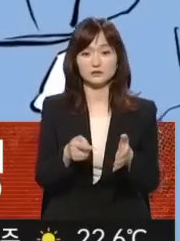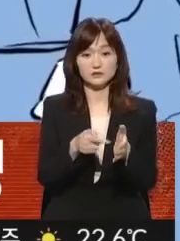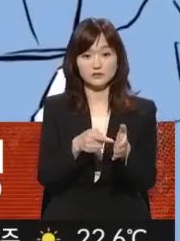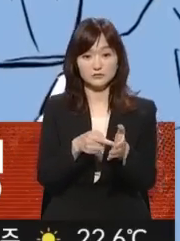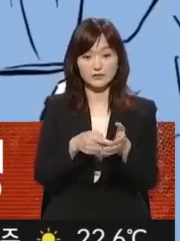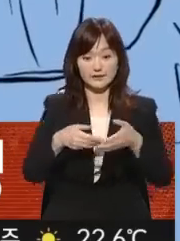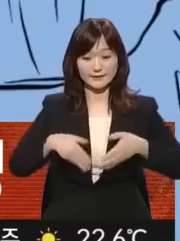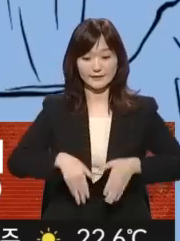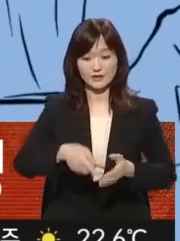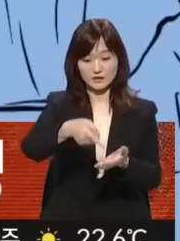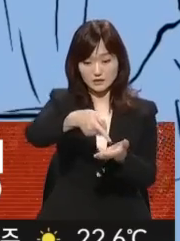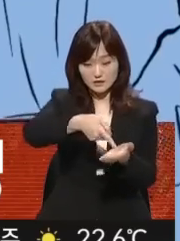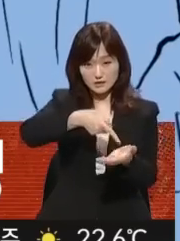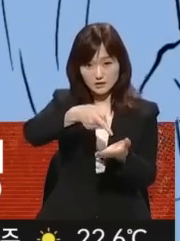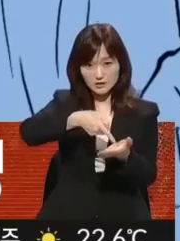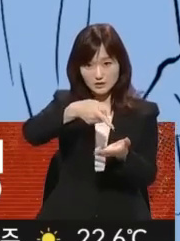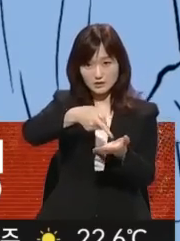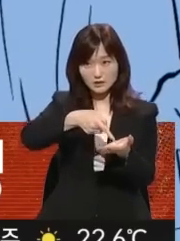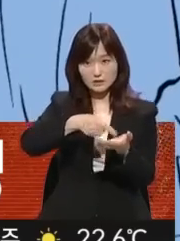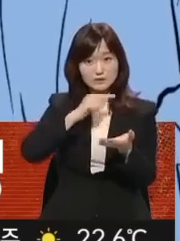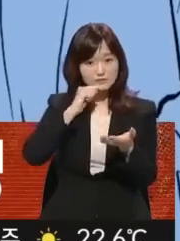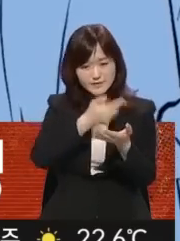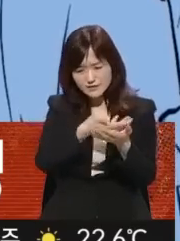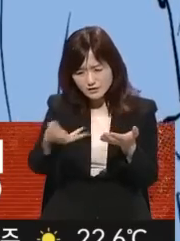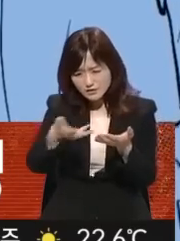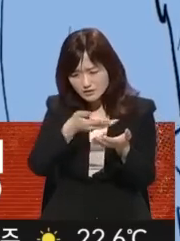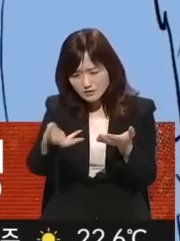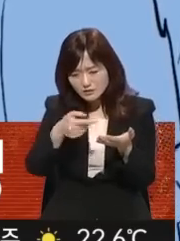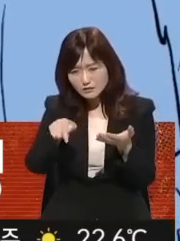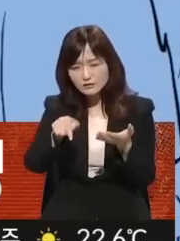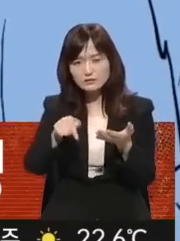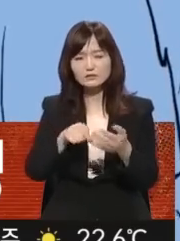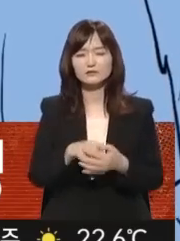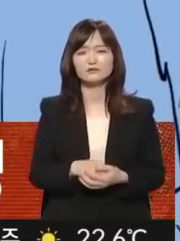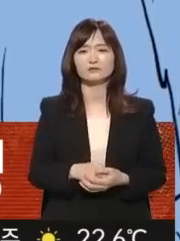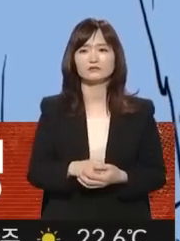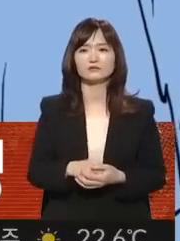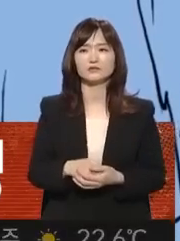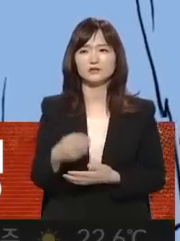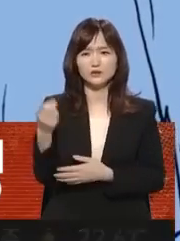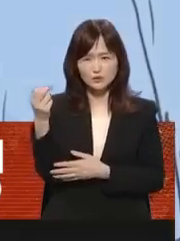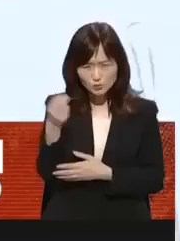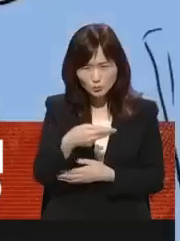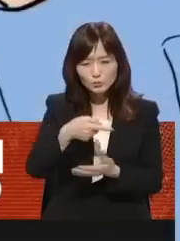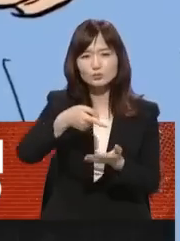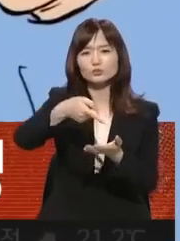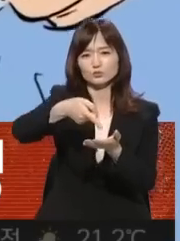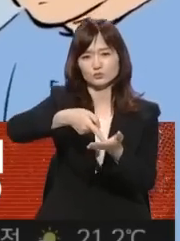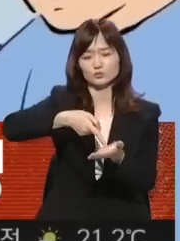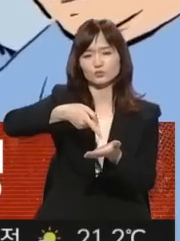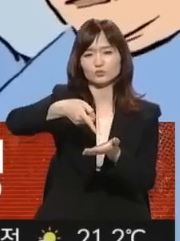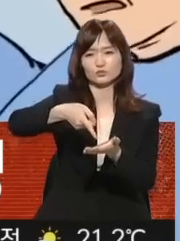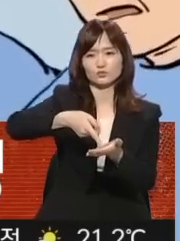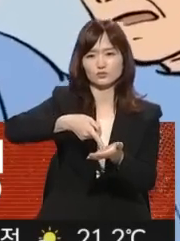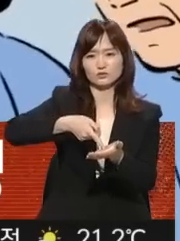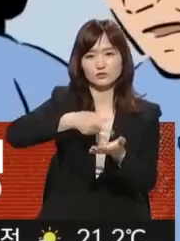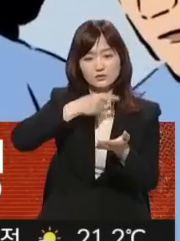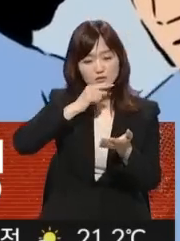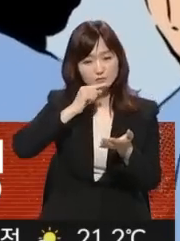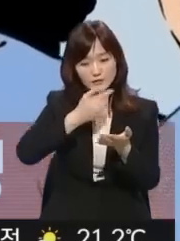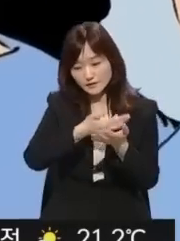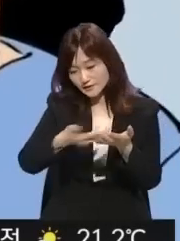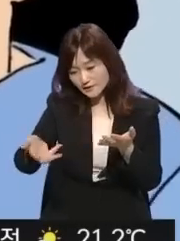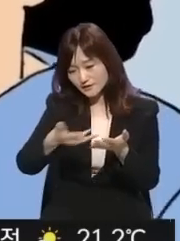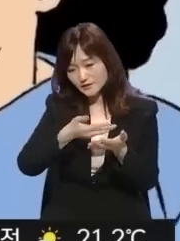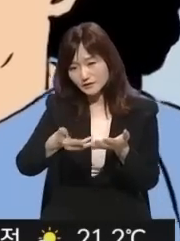했는데 문제는 질내에서 계속 출혈이 발견이 돼서 그래서 결국 그 안에서 또 한번 수술을 했구요 그래도 출혈이 계속 되니까